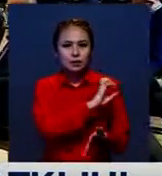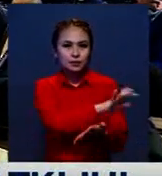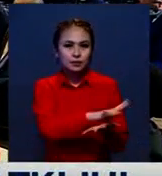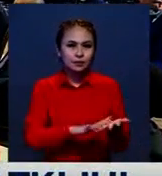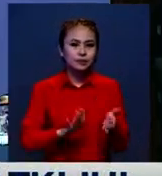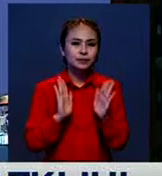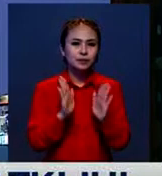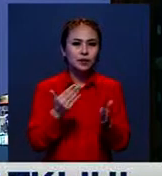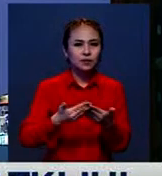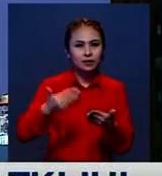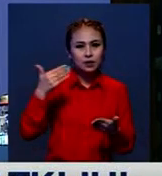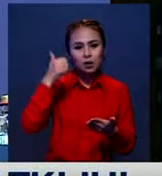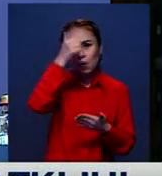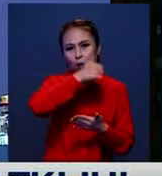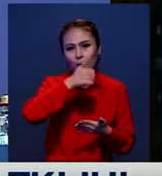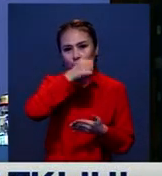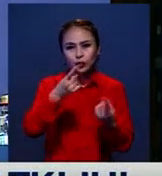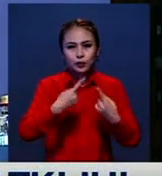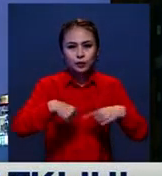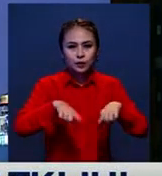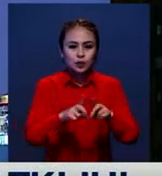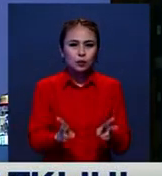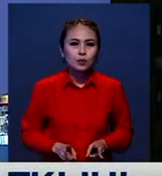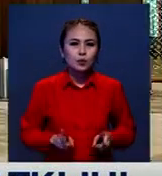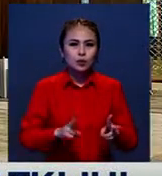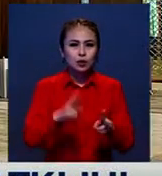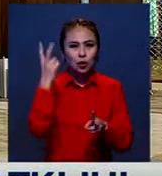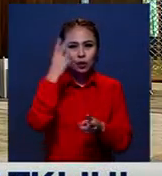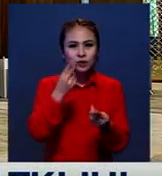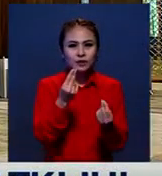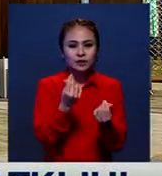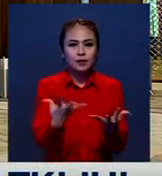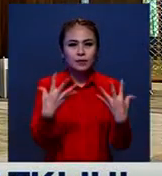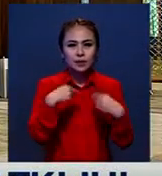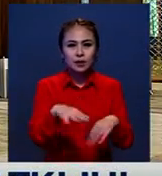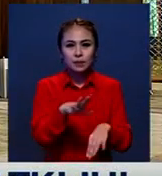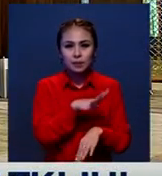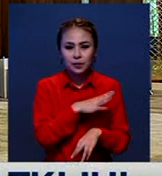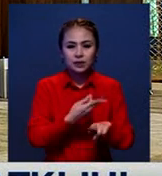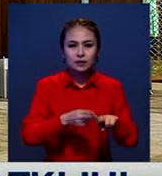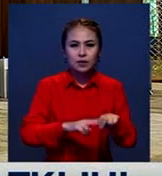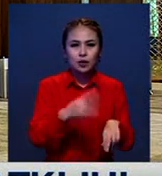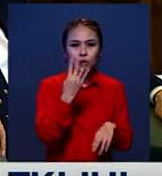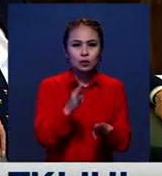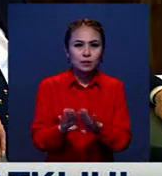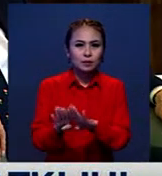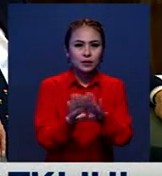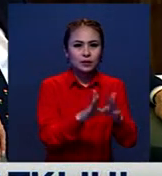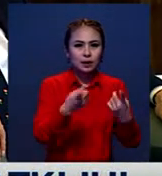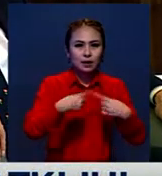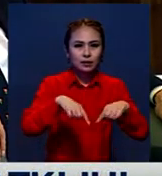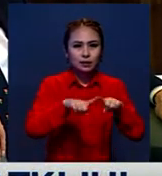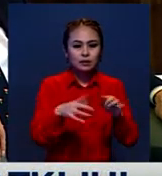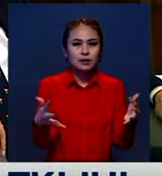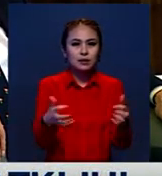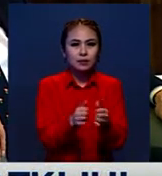табады деді. Былтыр олар ұйымдасқан қылмыстық топ құрып, қап қаражатты қалталарына басып келген 4 бірдей ұйымды